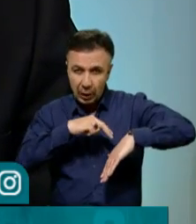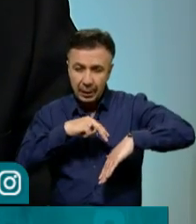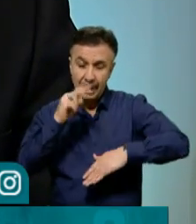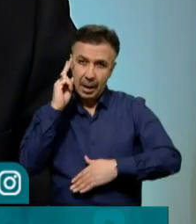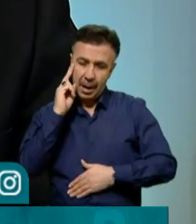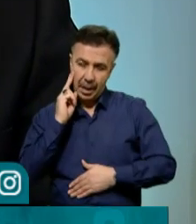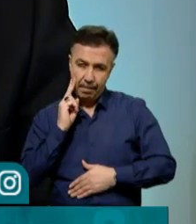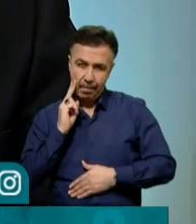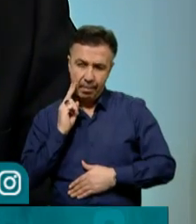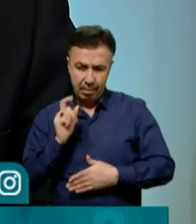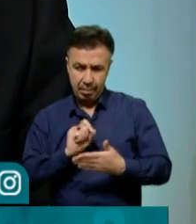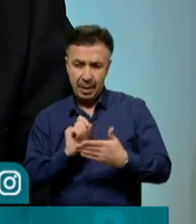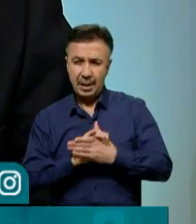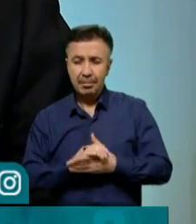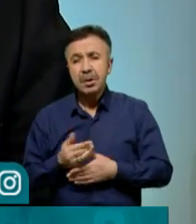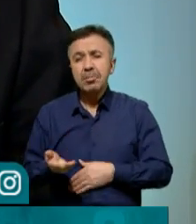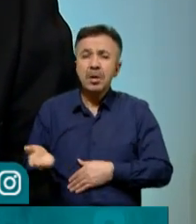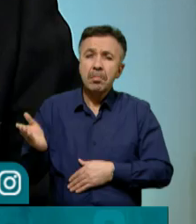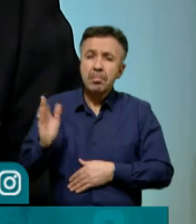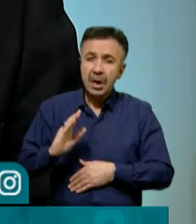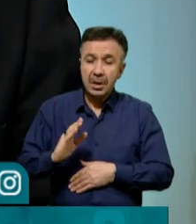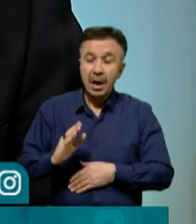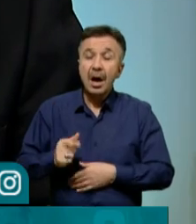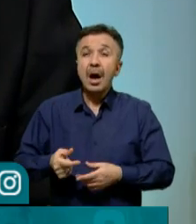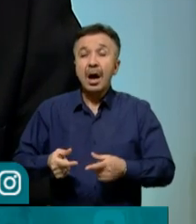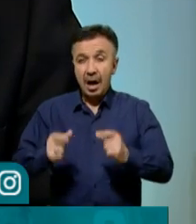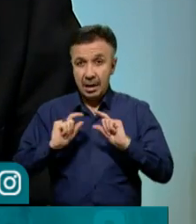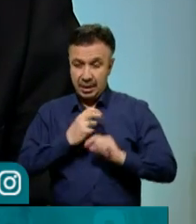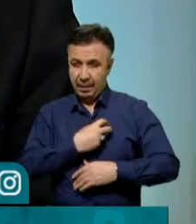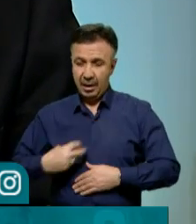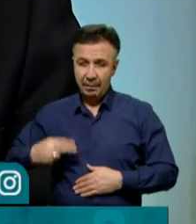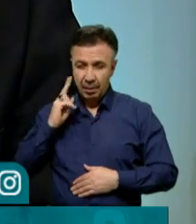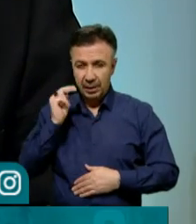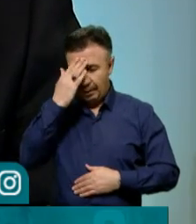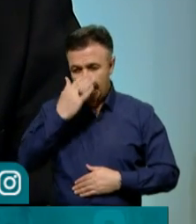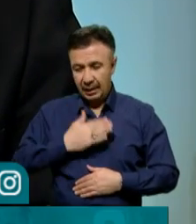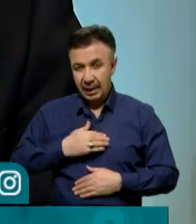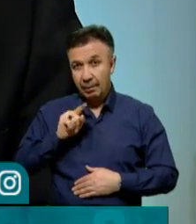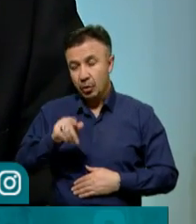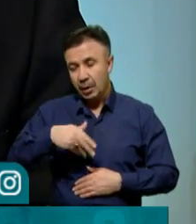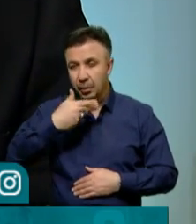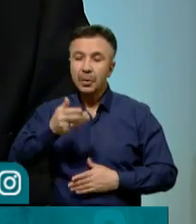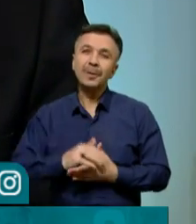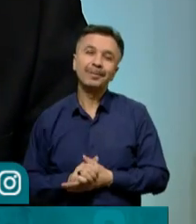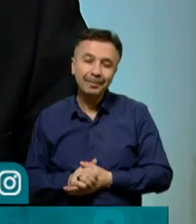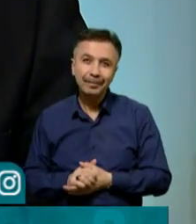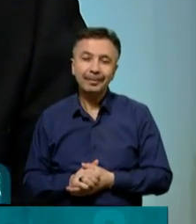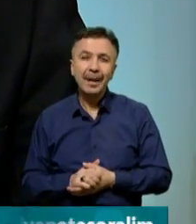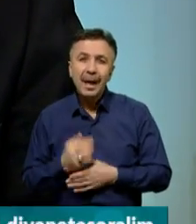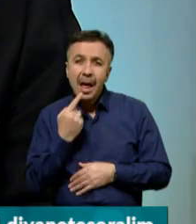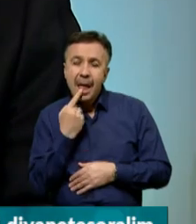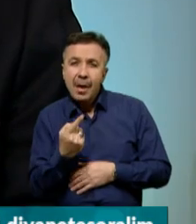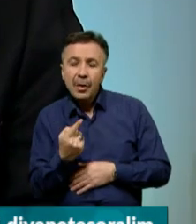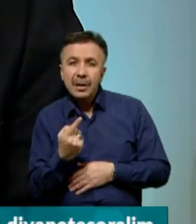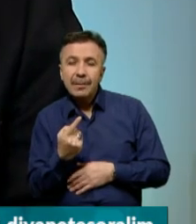yazılı. Diğer bir hadiste ise Peygamber Aleyhisselatü Vesselam Efendimiz Ebu Hureyre Hazretleri bize rivayet ediyor. Diyor ki